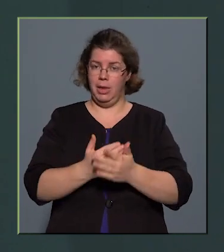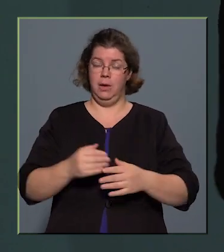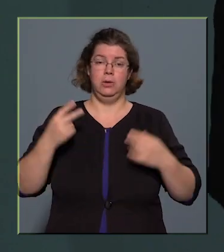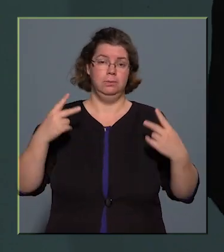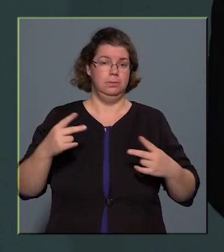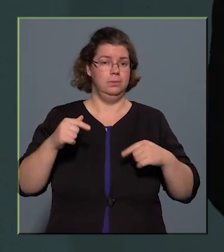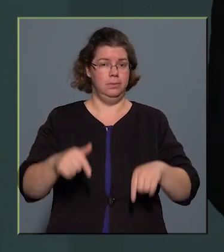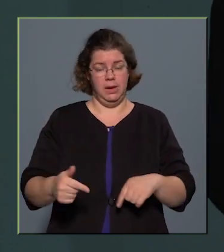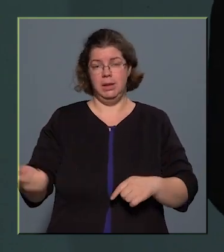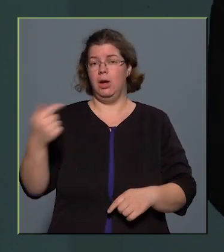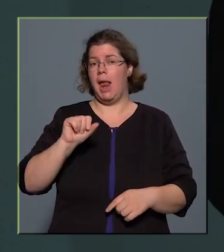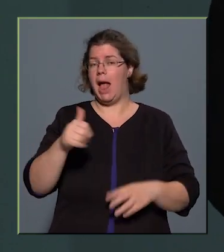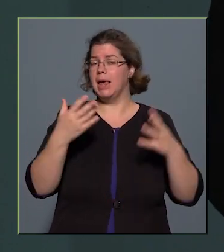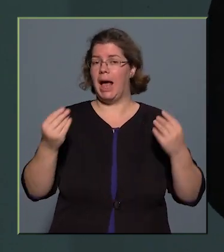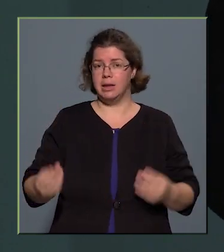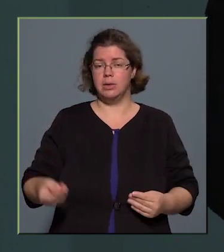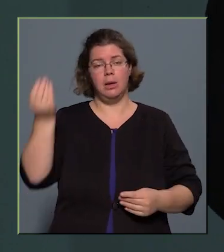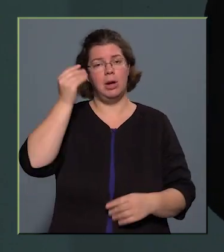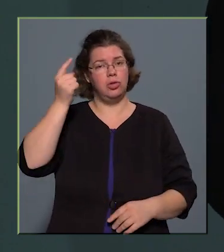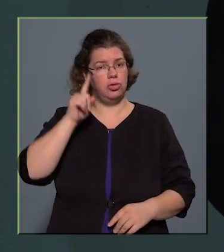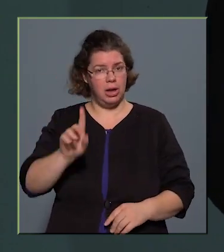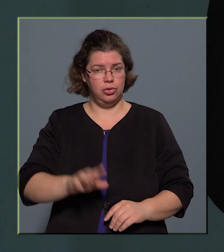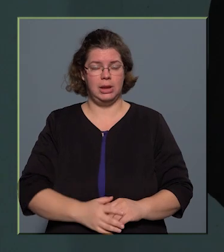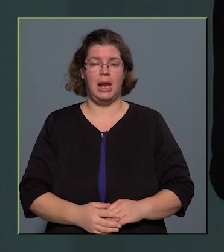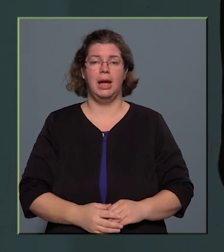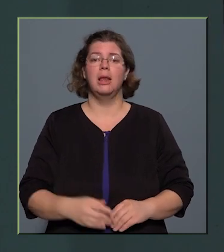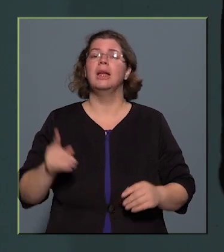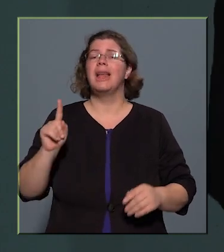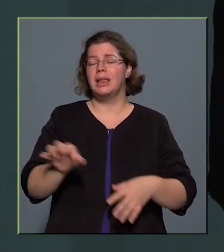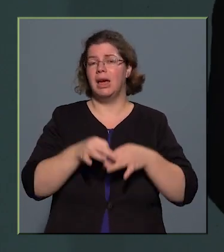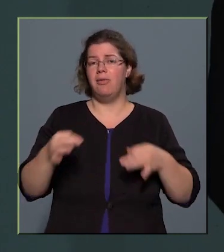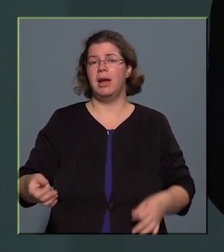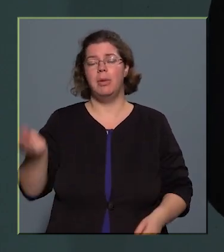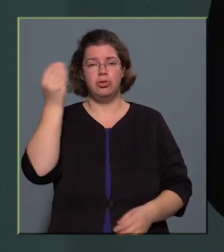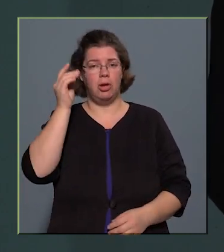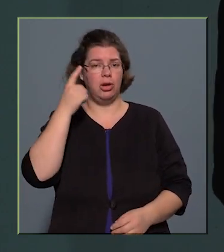itt jön egyik eszközként szóba a mesterséges intelligencia, de nyilván a mesterséges